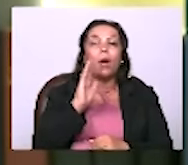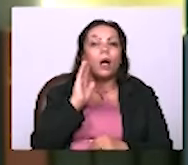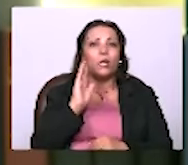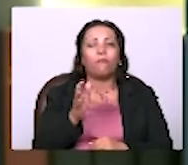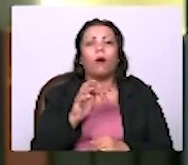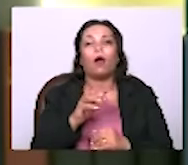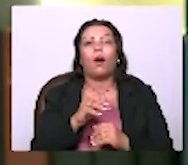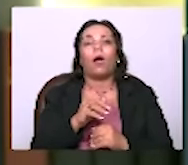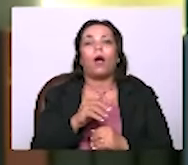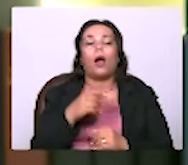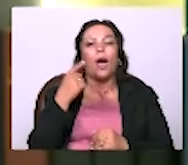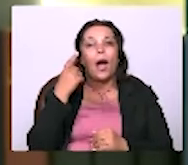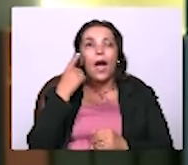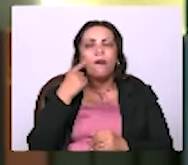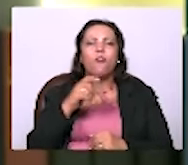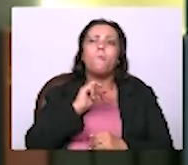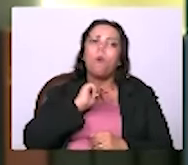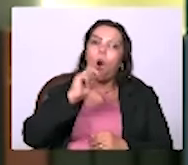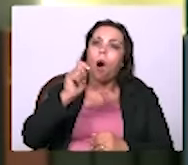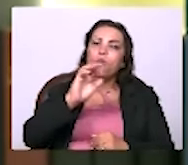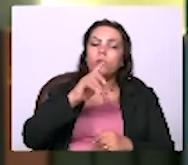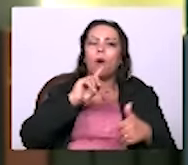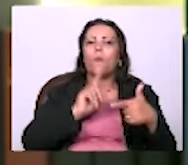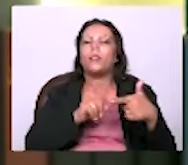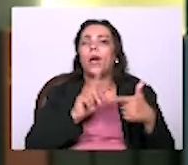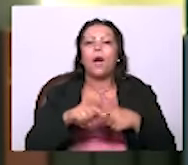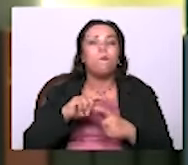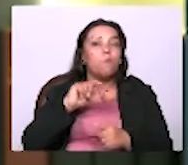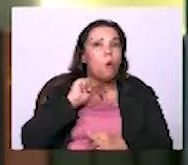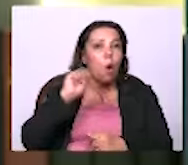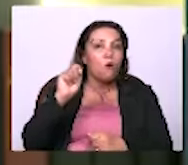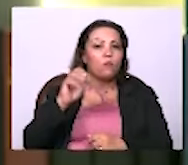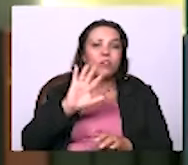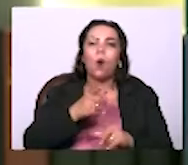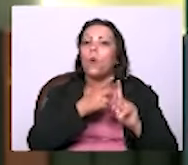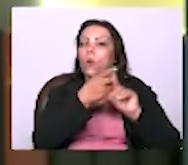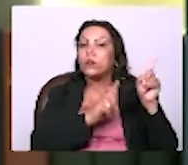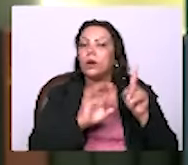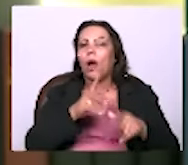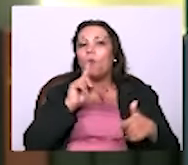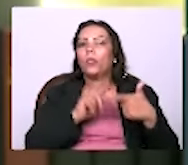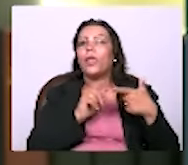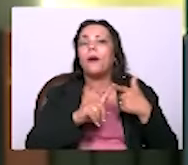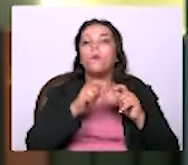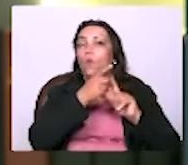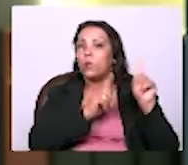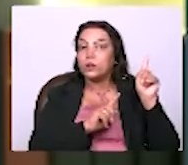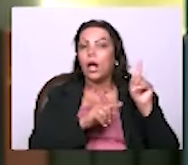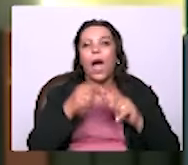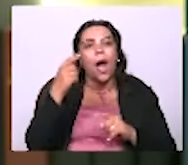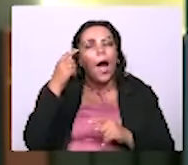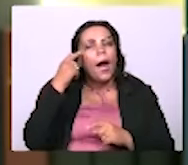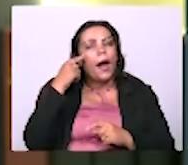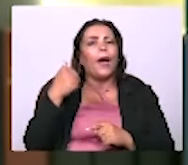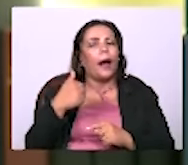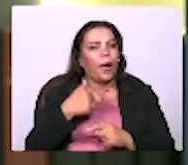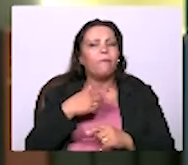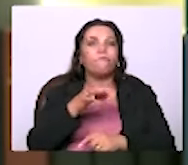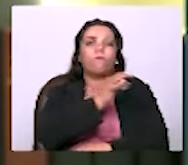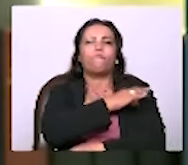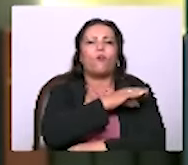هو يبقى محافظ او نائب محافظ او او وزير او نائب وزير يبقى عنده الاحاطه وعنده